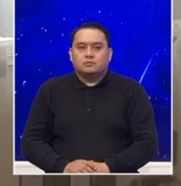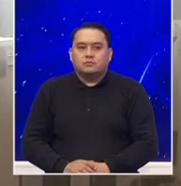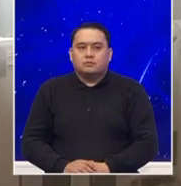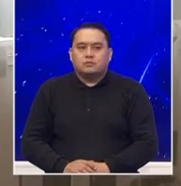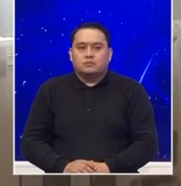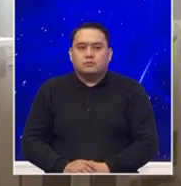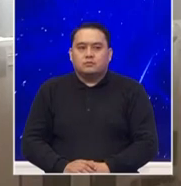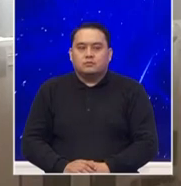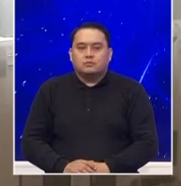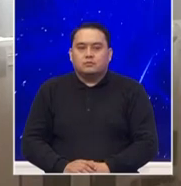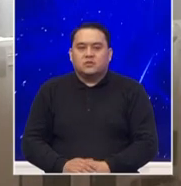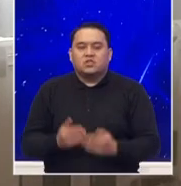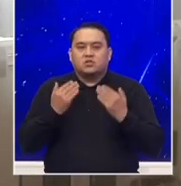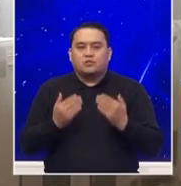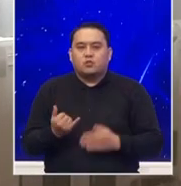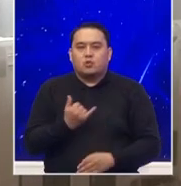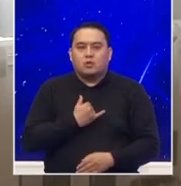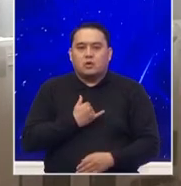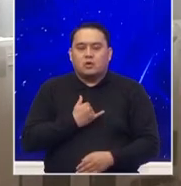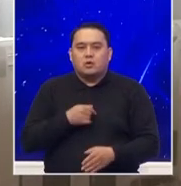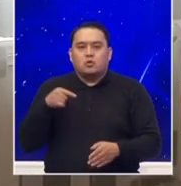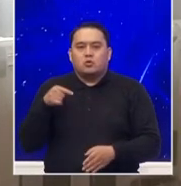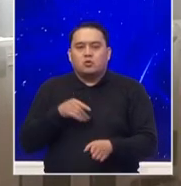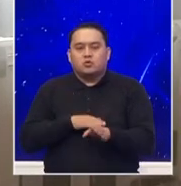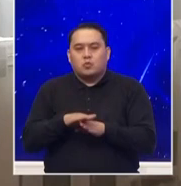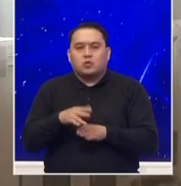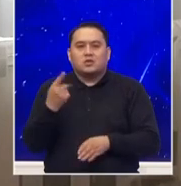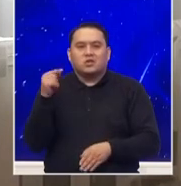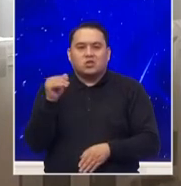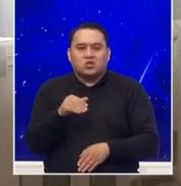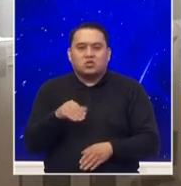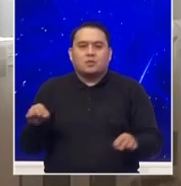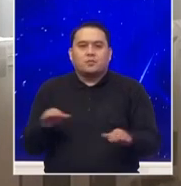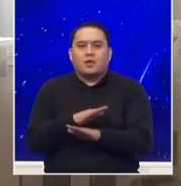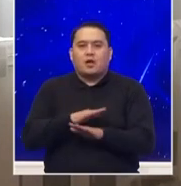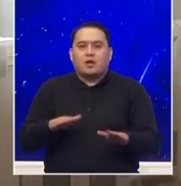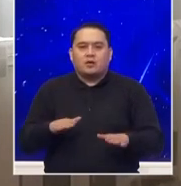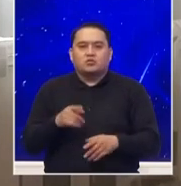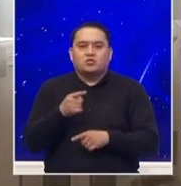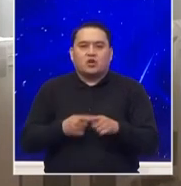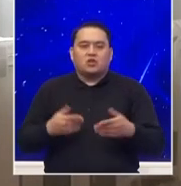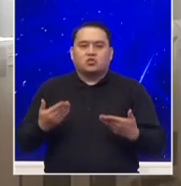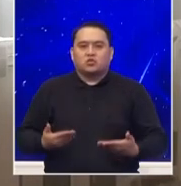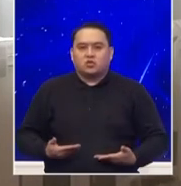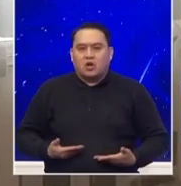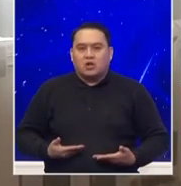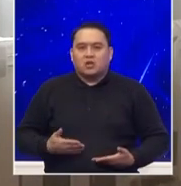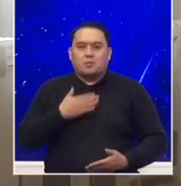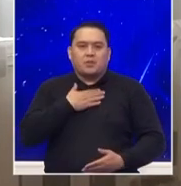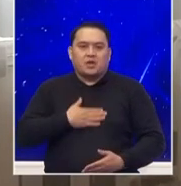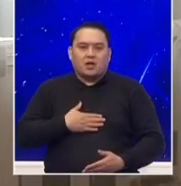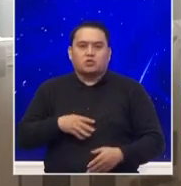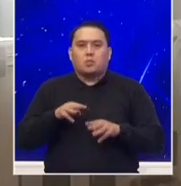исполнитель. На сегодняшний день я исполнил около 1000 песен. Для меня пение – это часть жизни. Конечно, очень приятно,